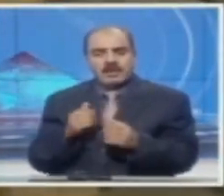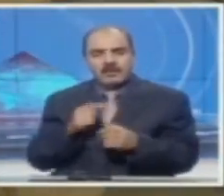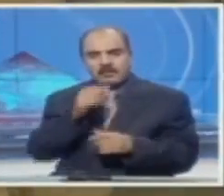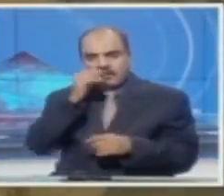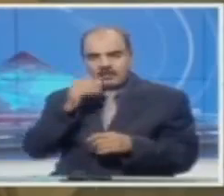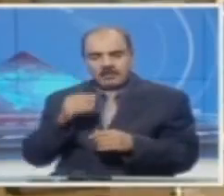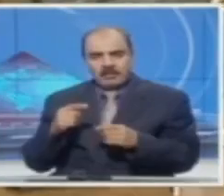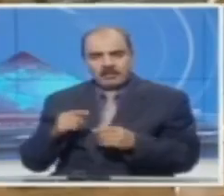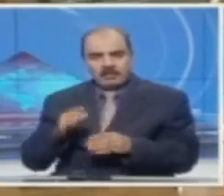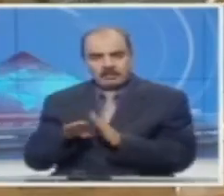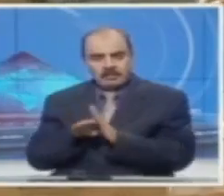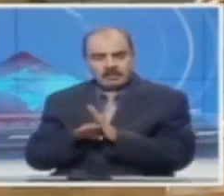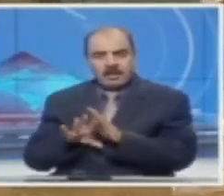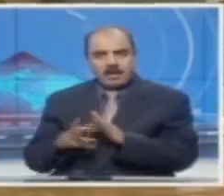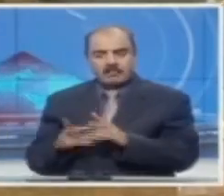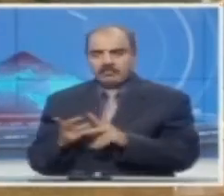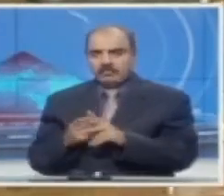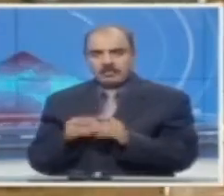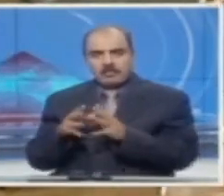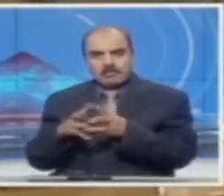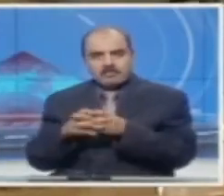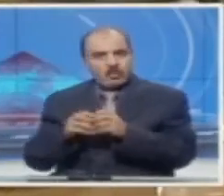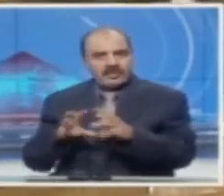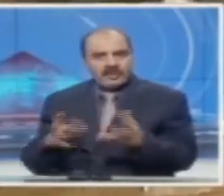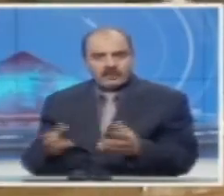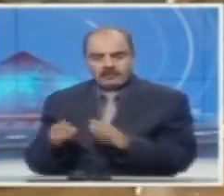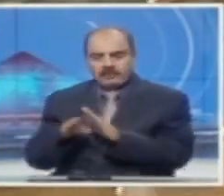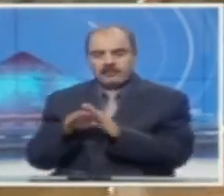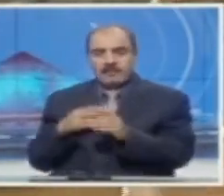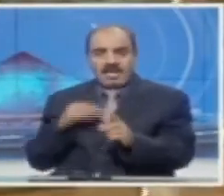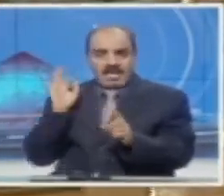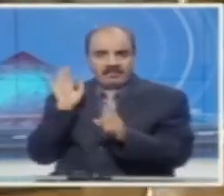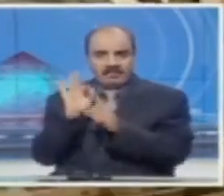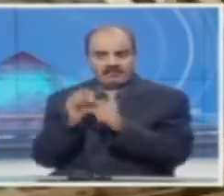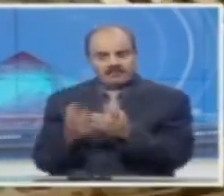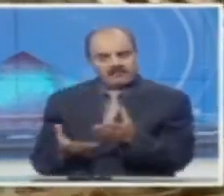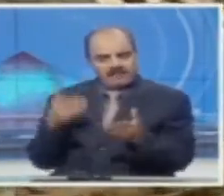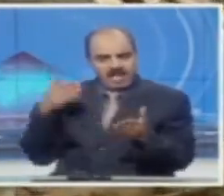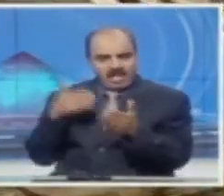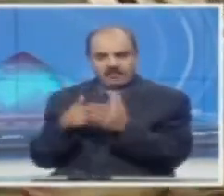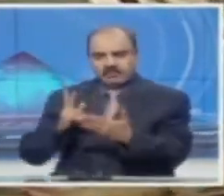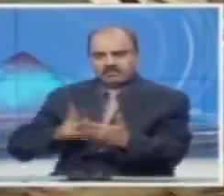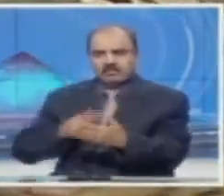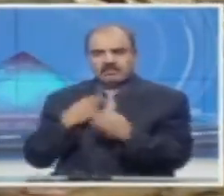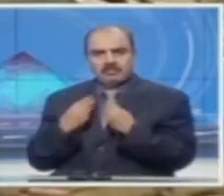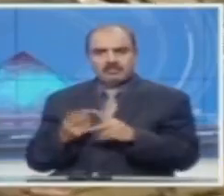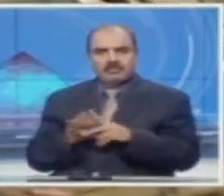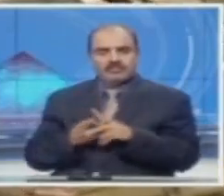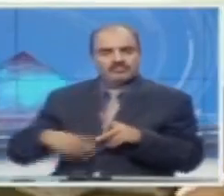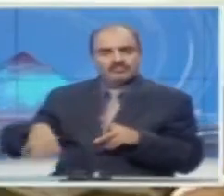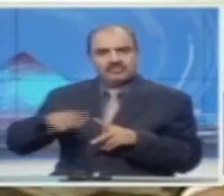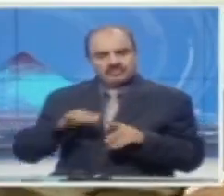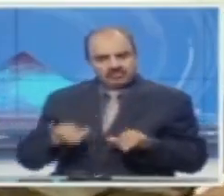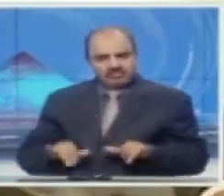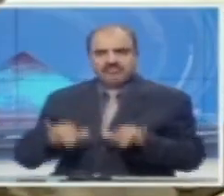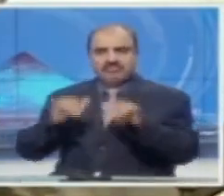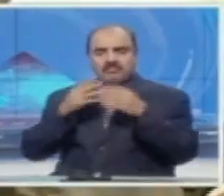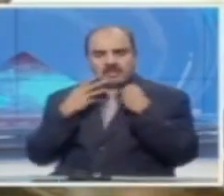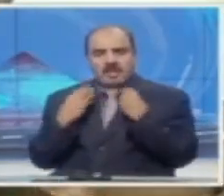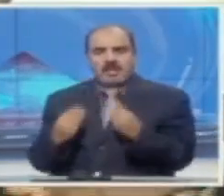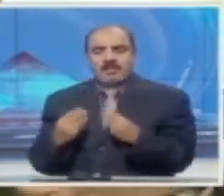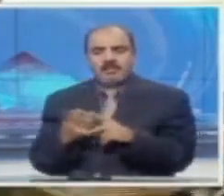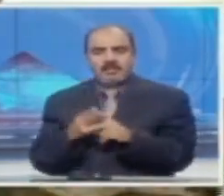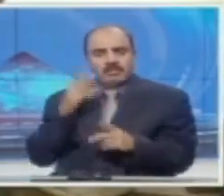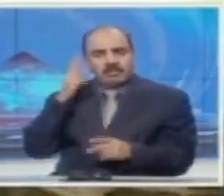على المستوى التنظيمي أو الشق الموضوعي بهدف الوصول إلى النتائج المنشودة وتلبية طموحات جميع المشاركين